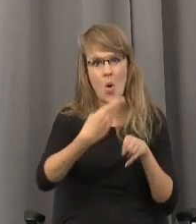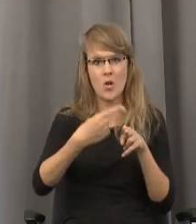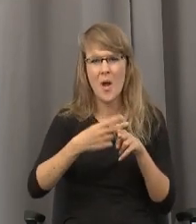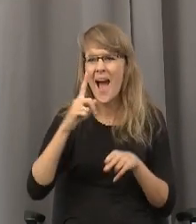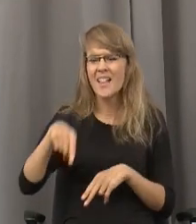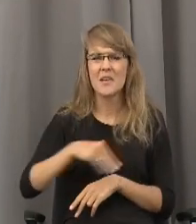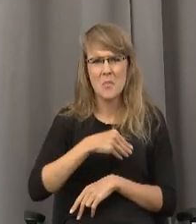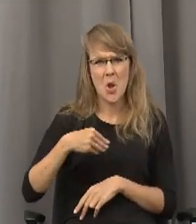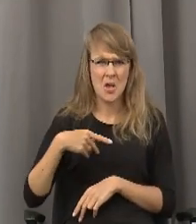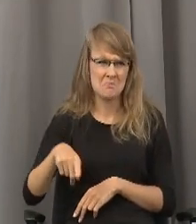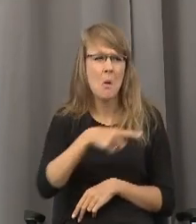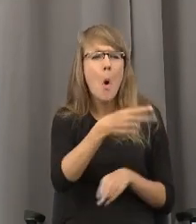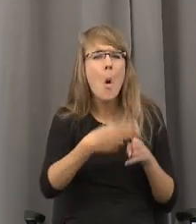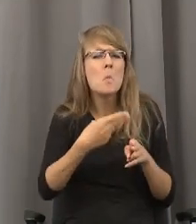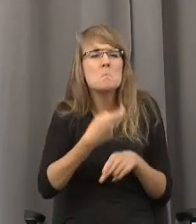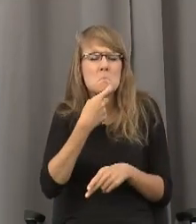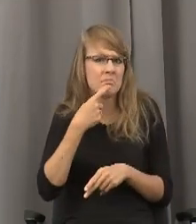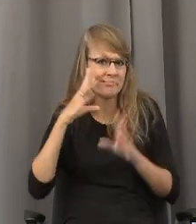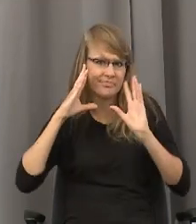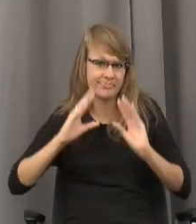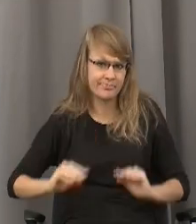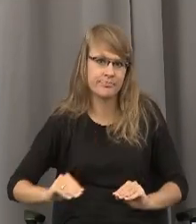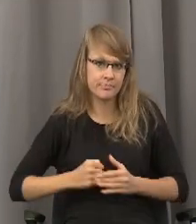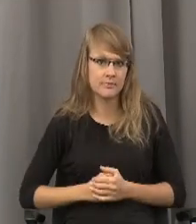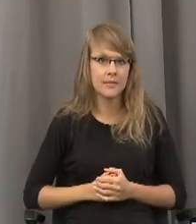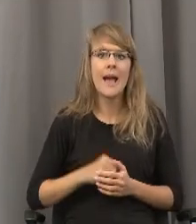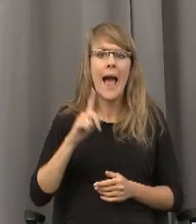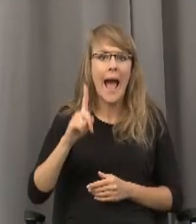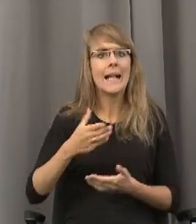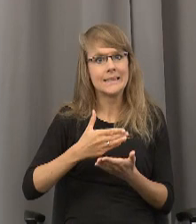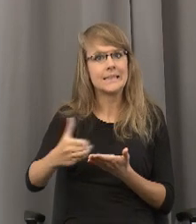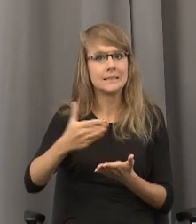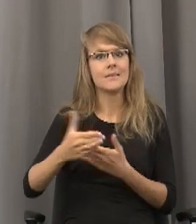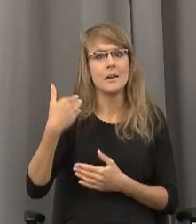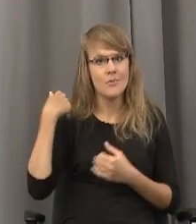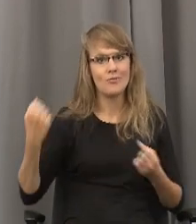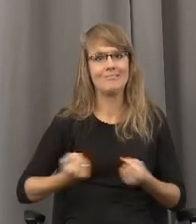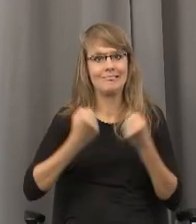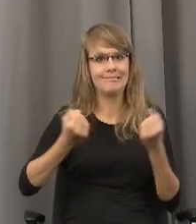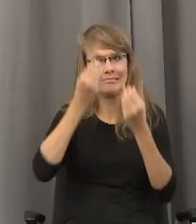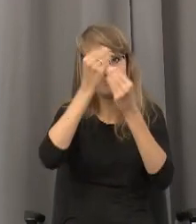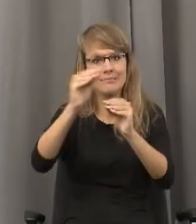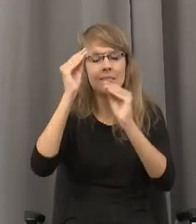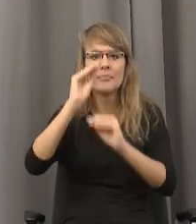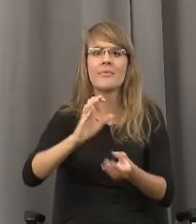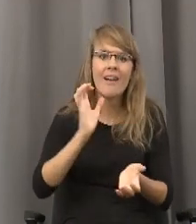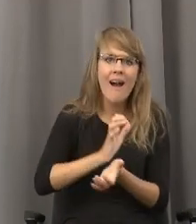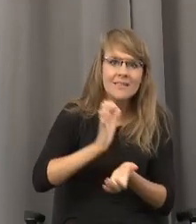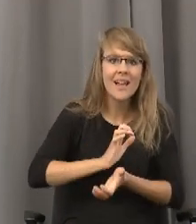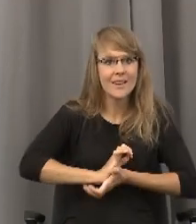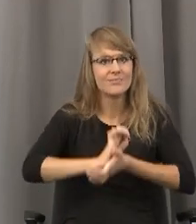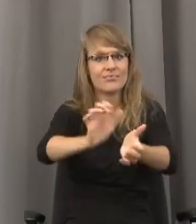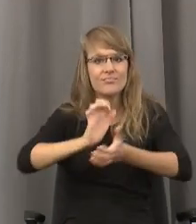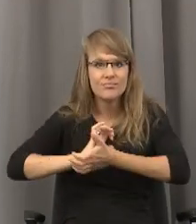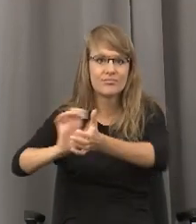nieznane. Natomiast cała systematyczna praca przy różnych okazjach, artykuły w prasie,